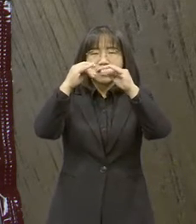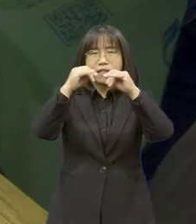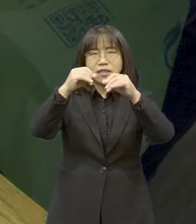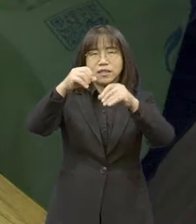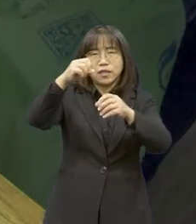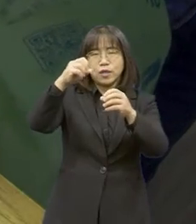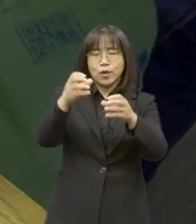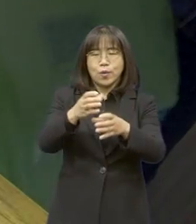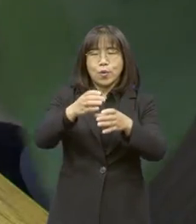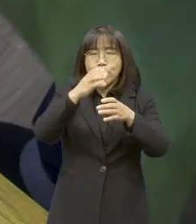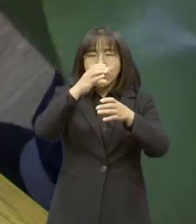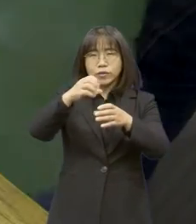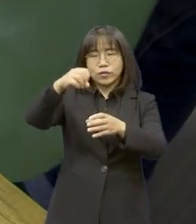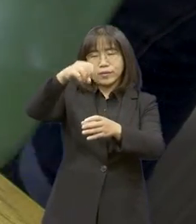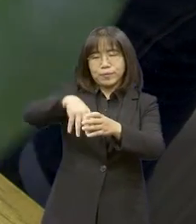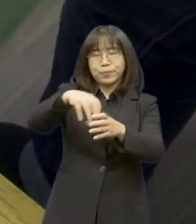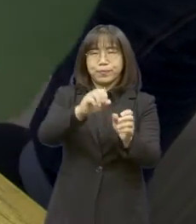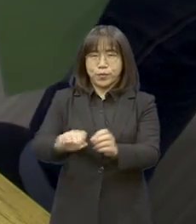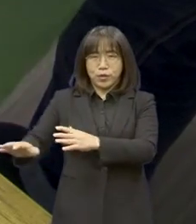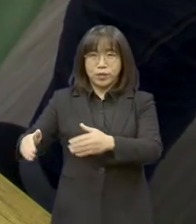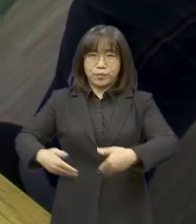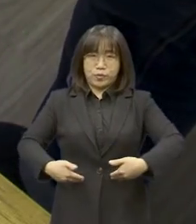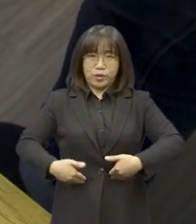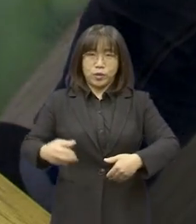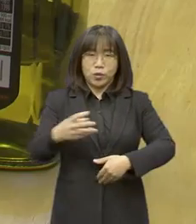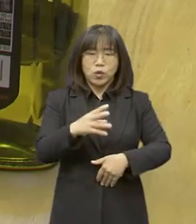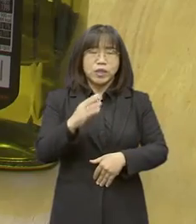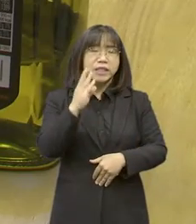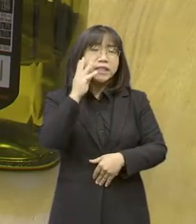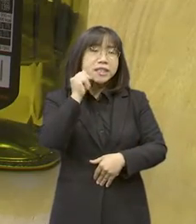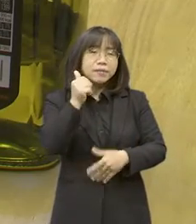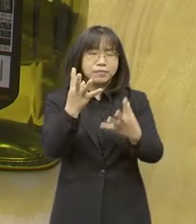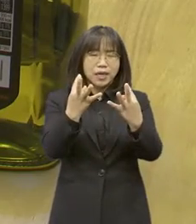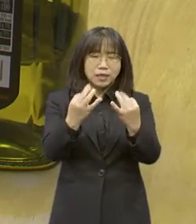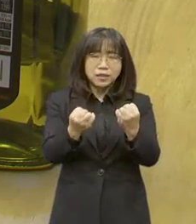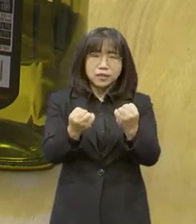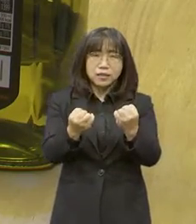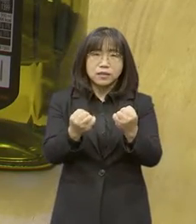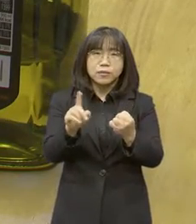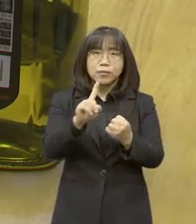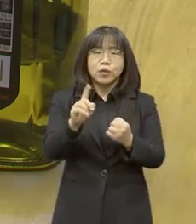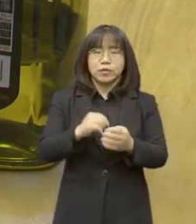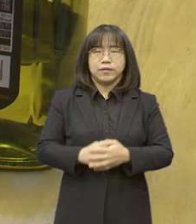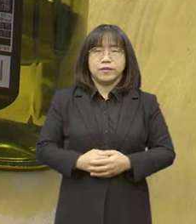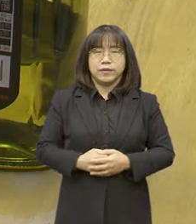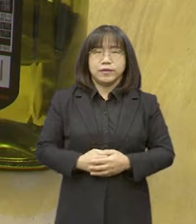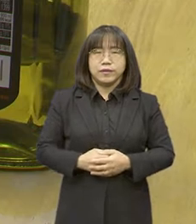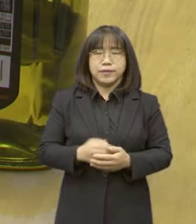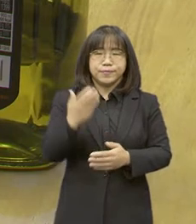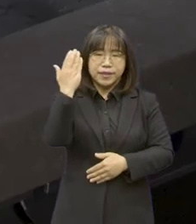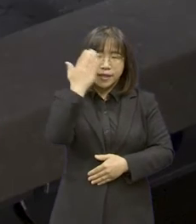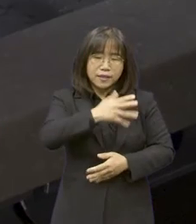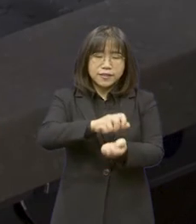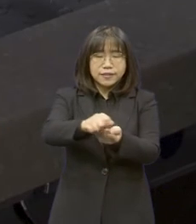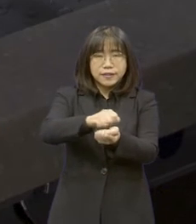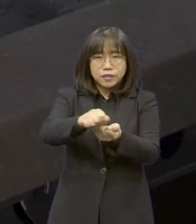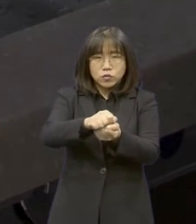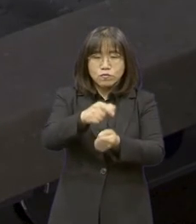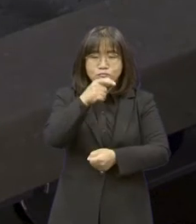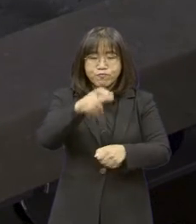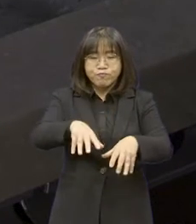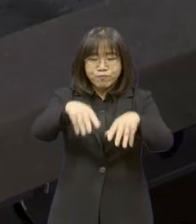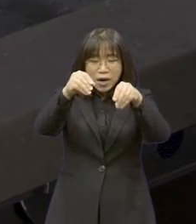버려야 합니다 가정에서 많이 사용하는 마요네즈 케차 기름통 등은 제대로 씻고 말릴 경우에만